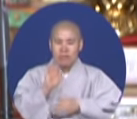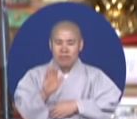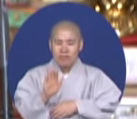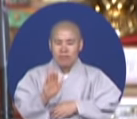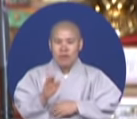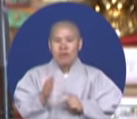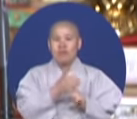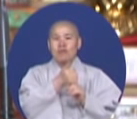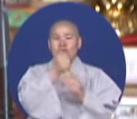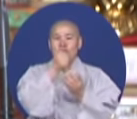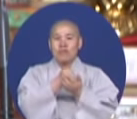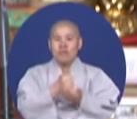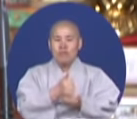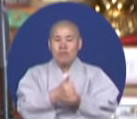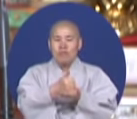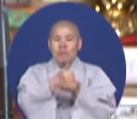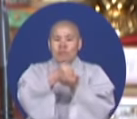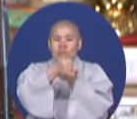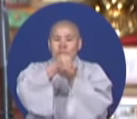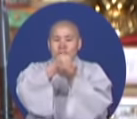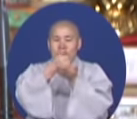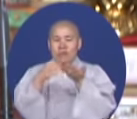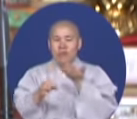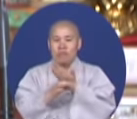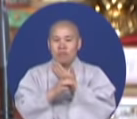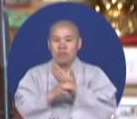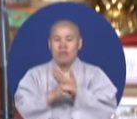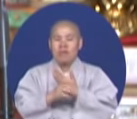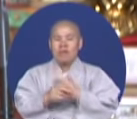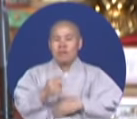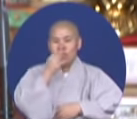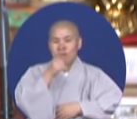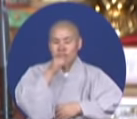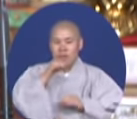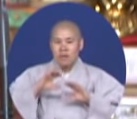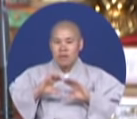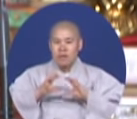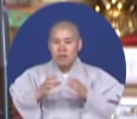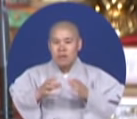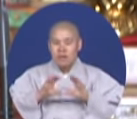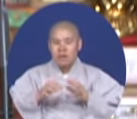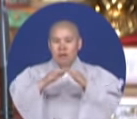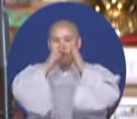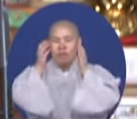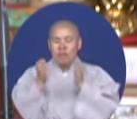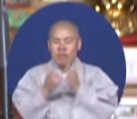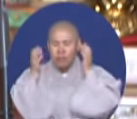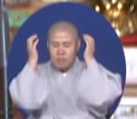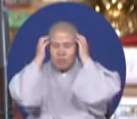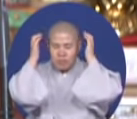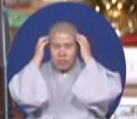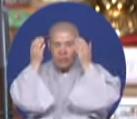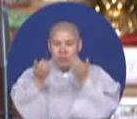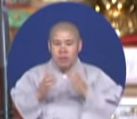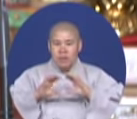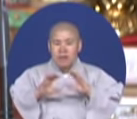그래가지고 거기다가 부처님을 모시면 이 중생세간 사바세계에